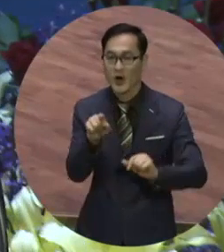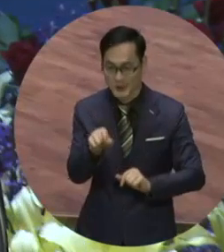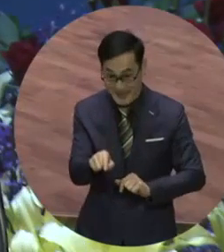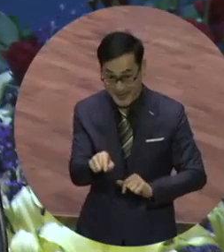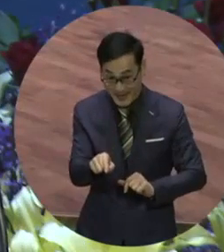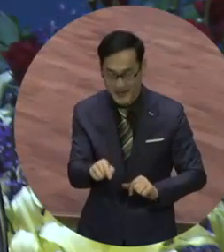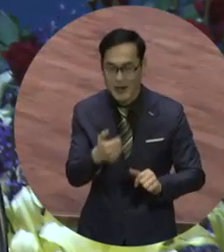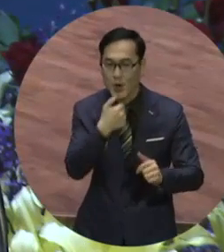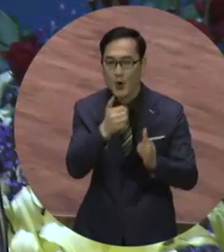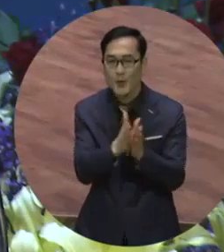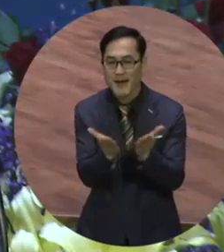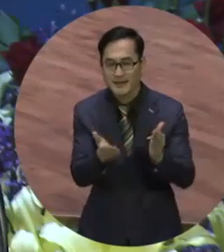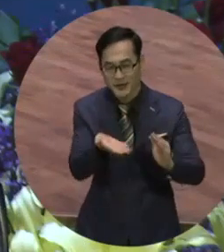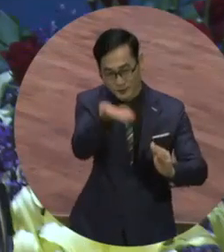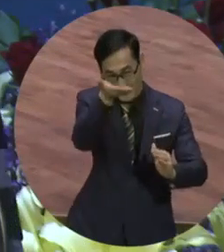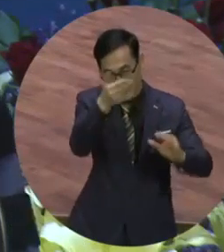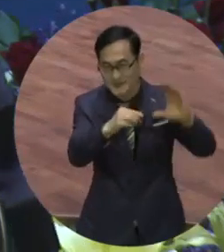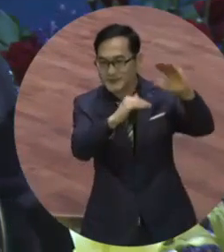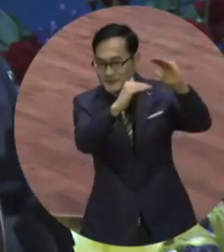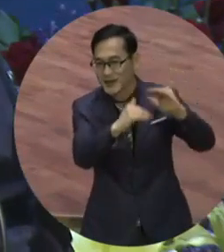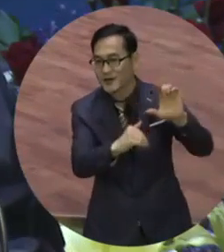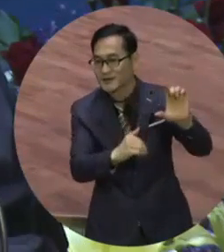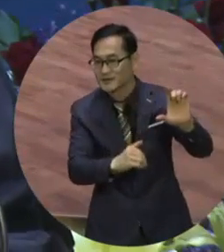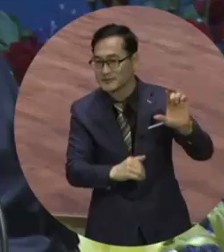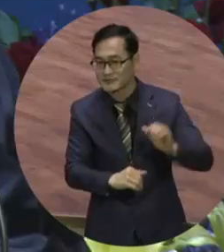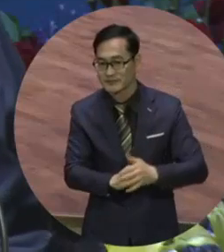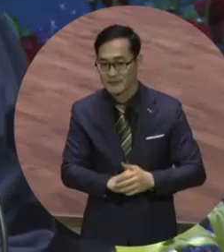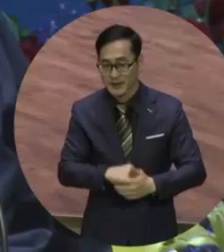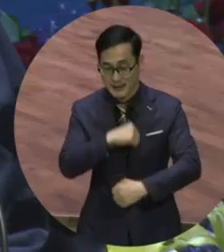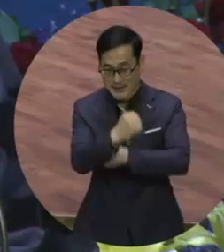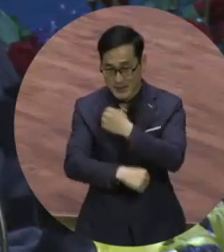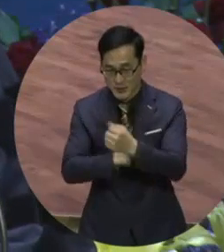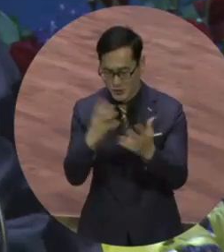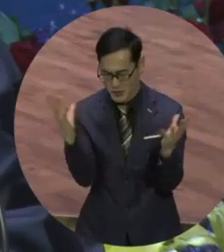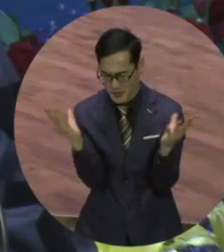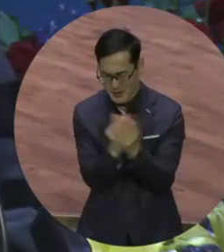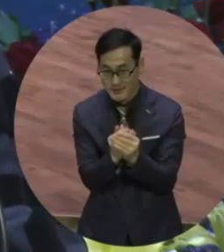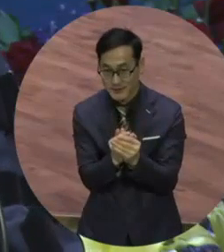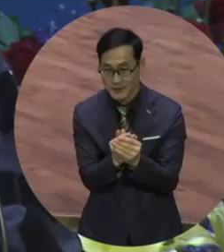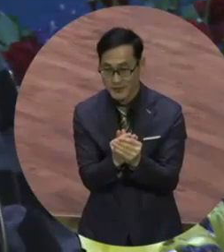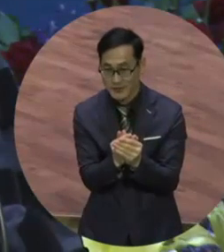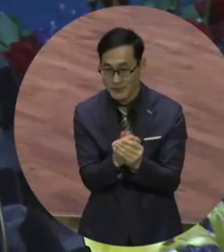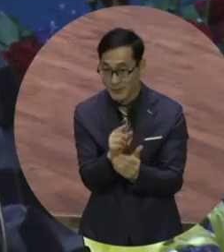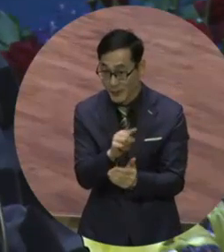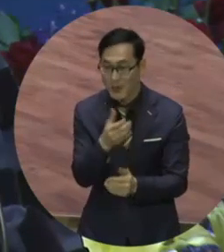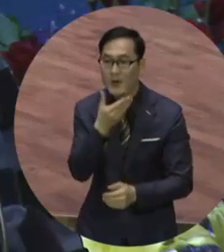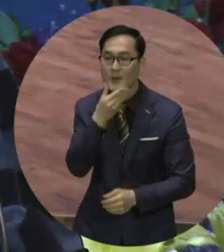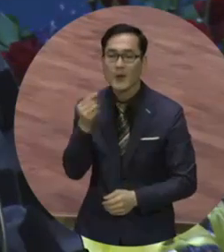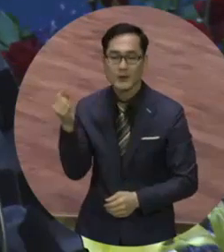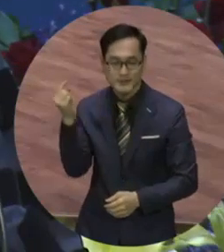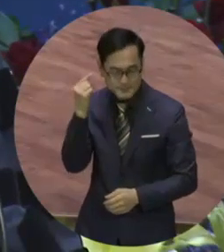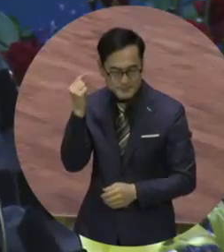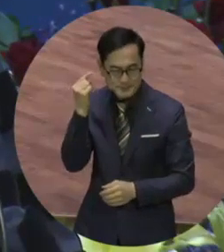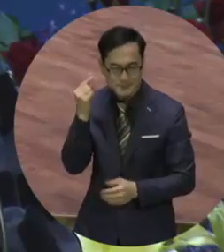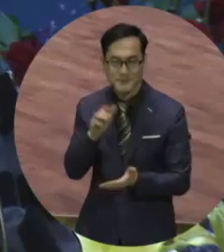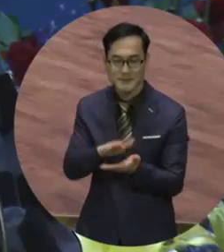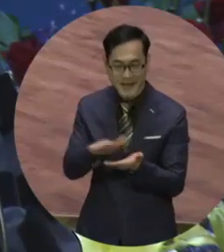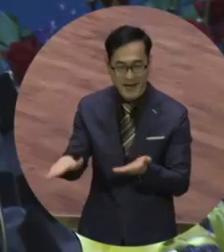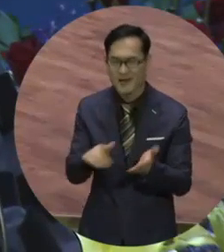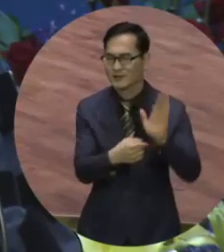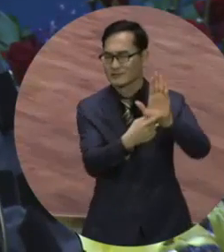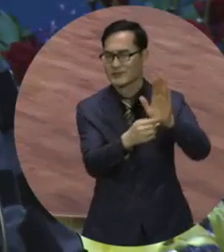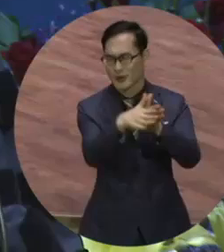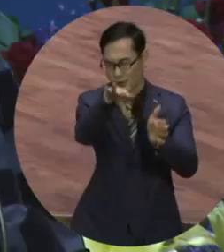마무리하고 완전 자유함을 주는 복음으로 이제 시작을 합니다. 완전